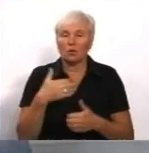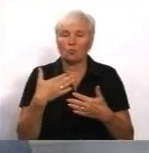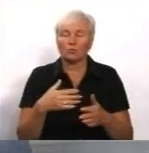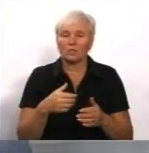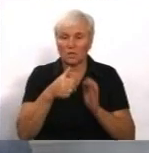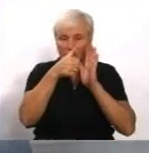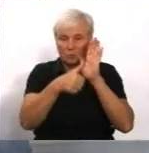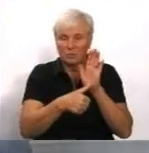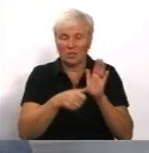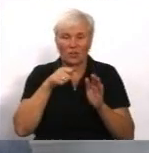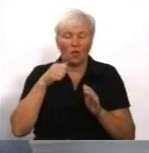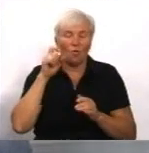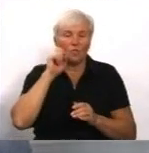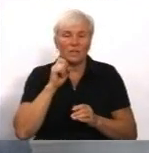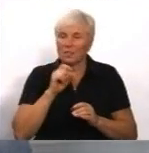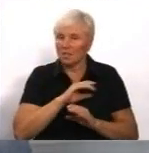не вщухають